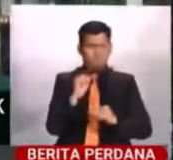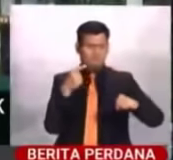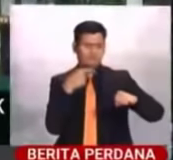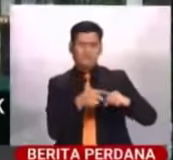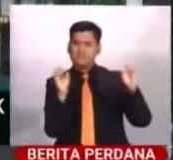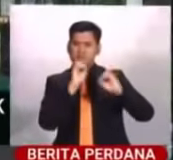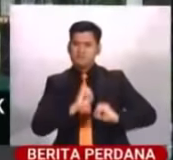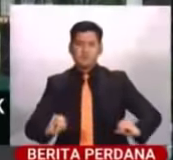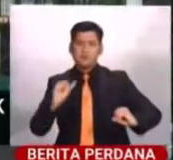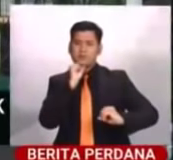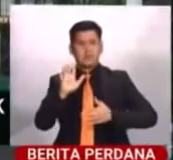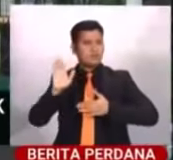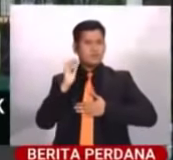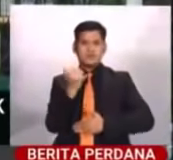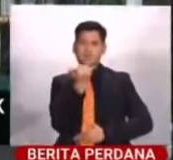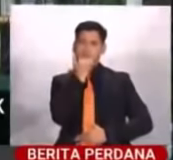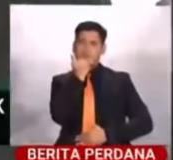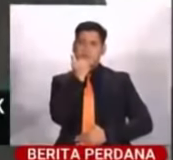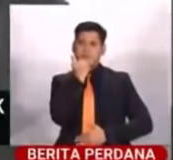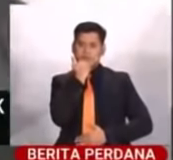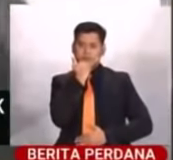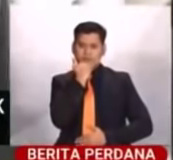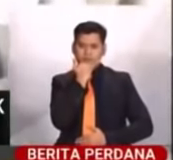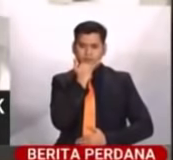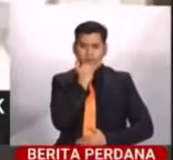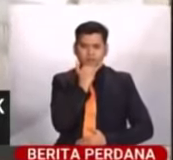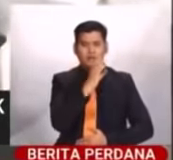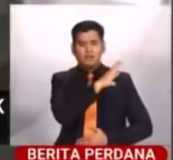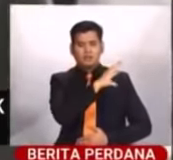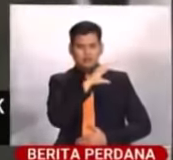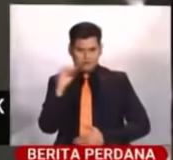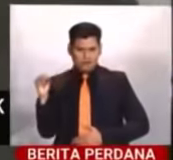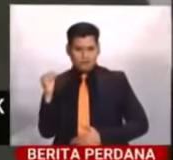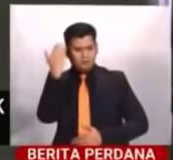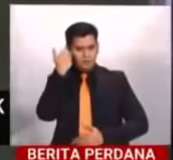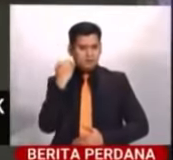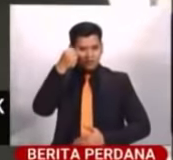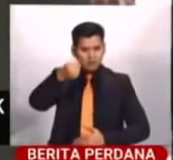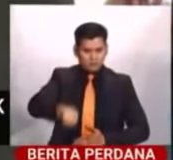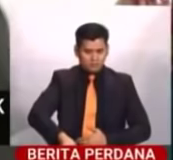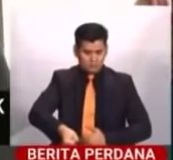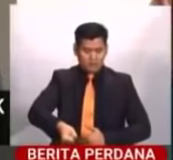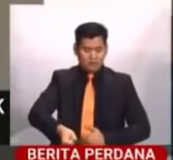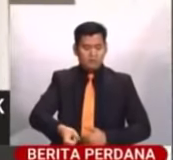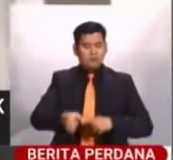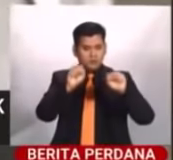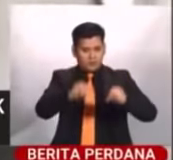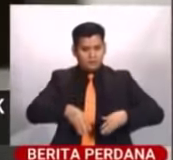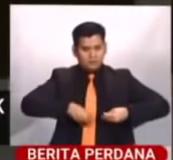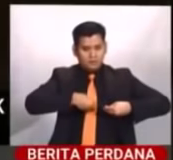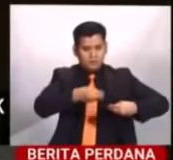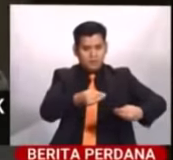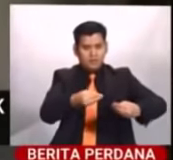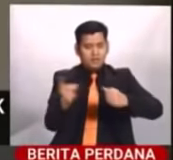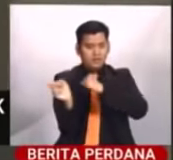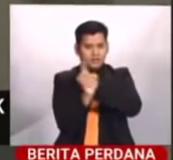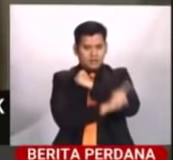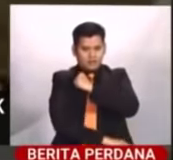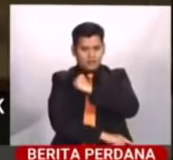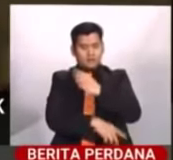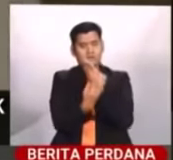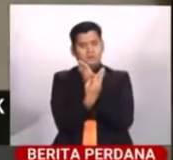bersalah di hadapan Majistret M. Saravanan. Majistret membenarkan jaminan RM6,500 dengan seorang